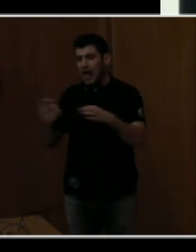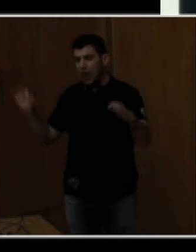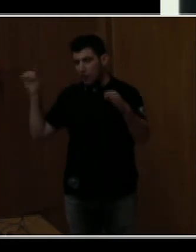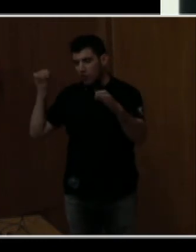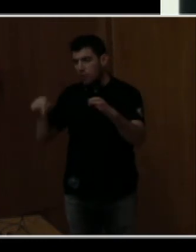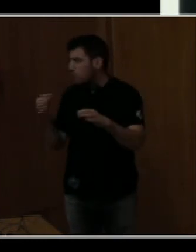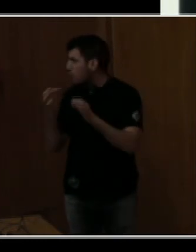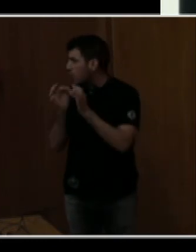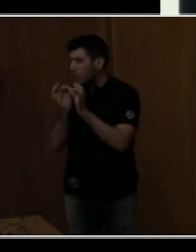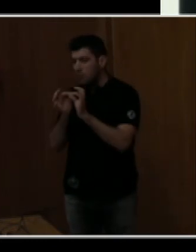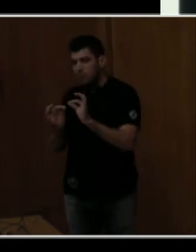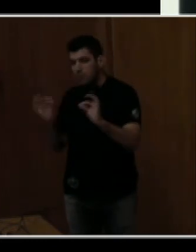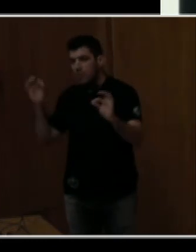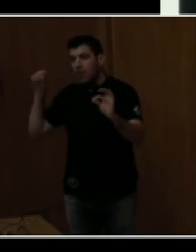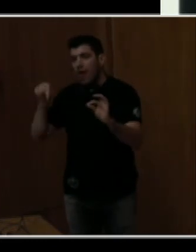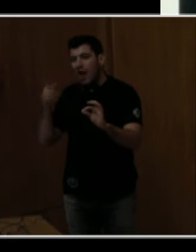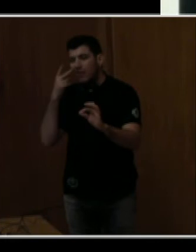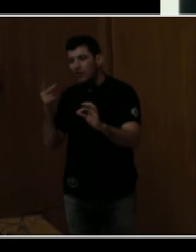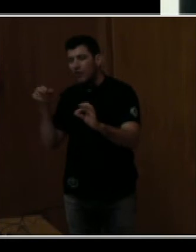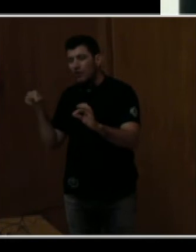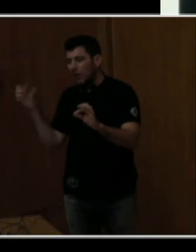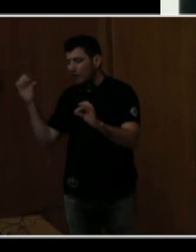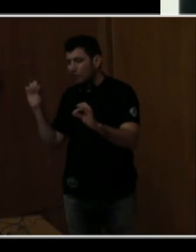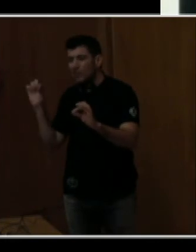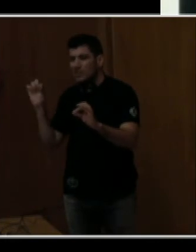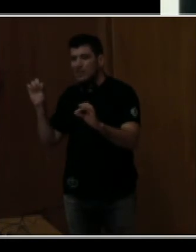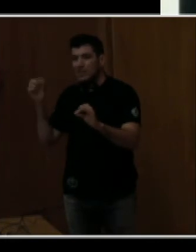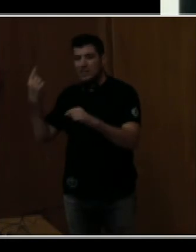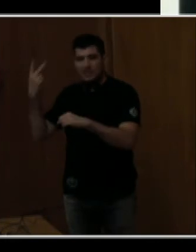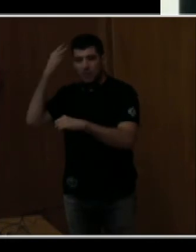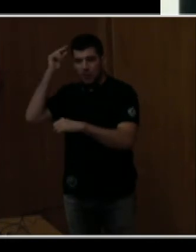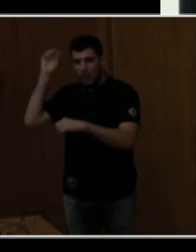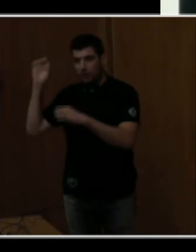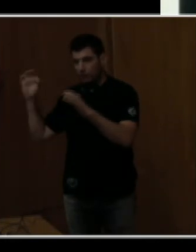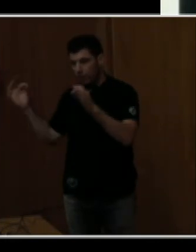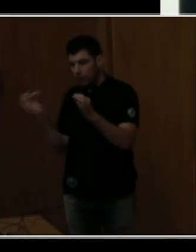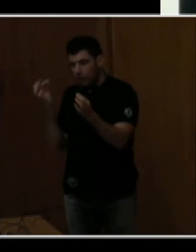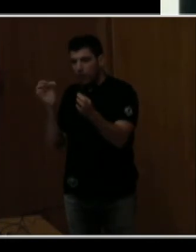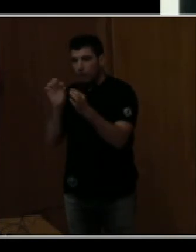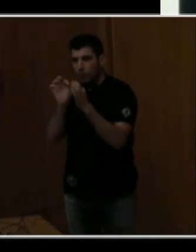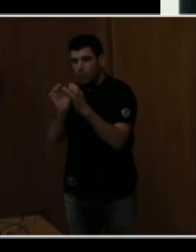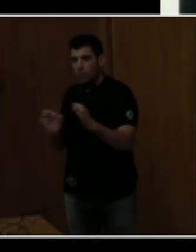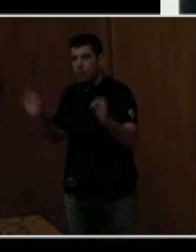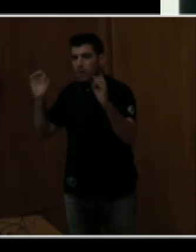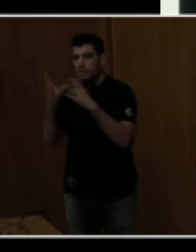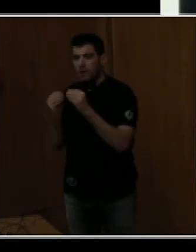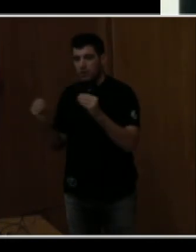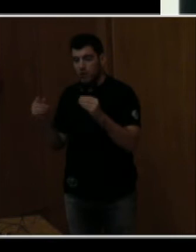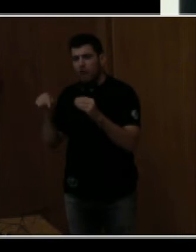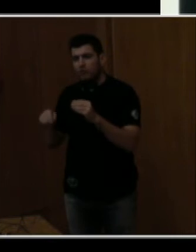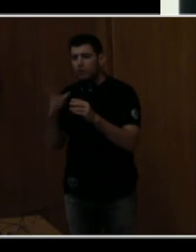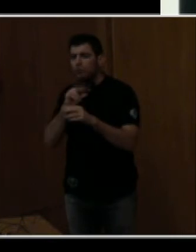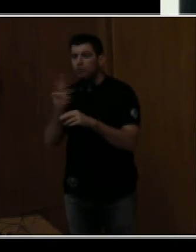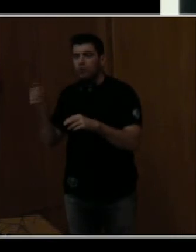αν καταλάβετε ότι αυτό είναι ένα απλό τσιμπιδάκι που κρατάει τη μία οπτική ίνα, είναι περίπου στο πάχος μία τρίχα κάθε μία από αυτά. Γίνεται